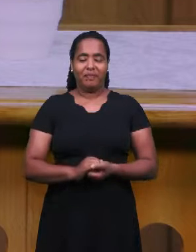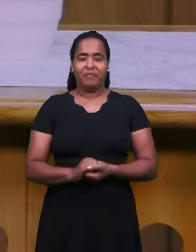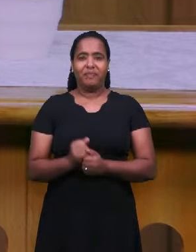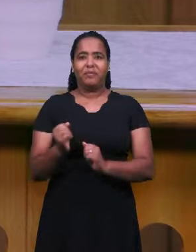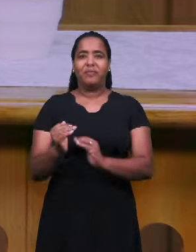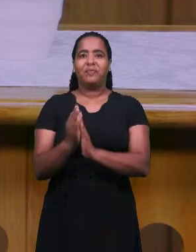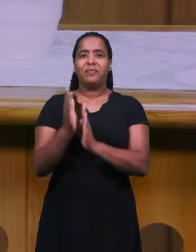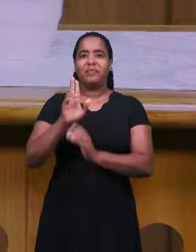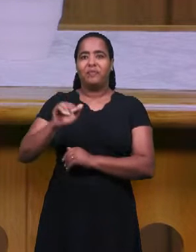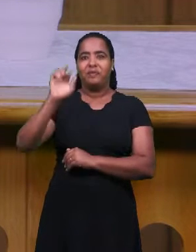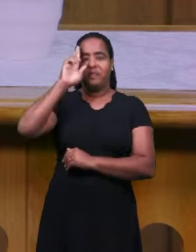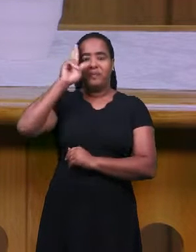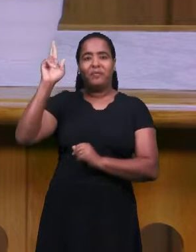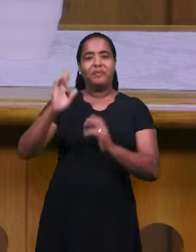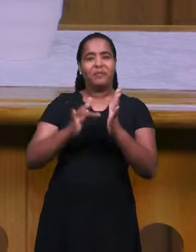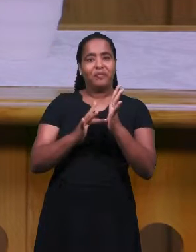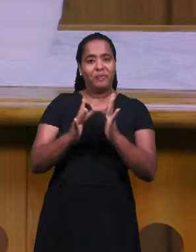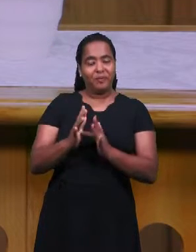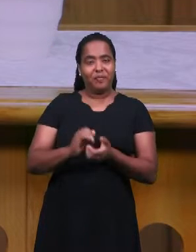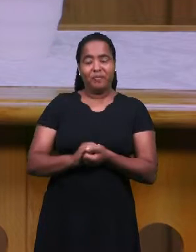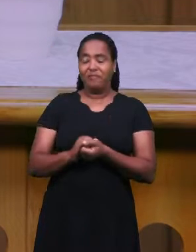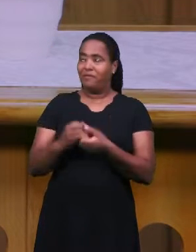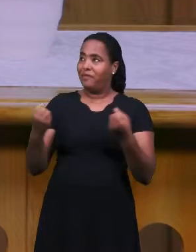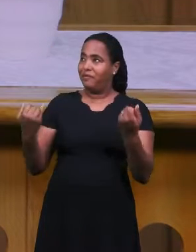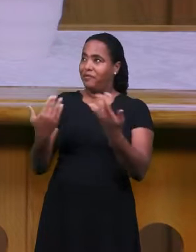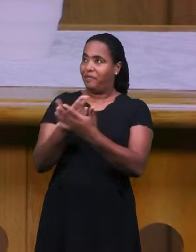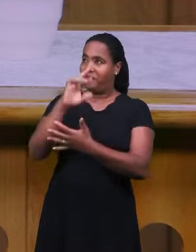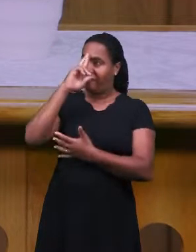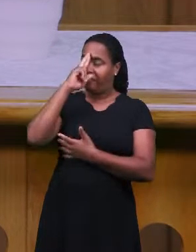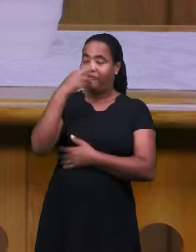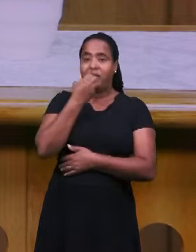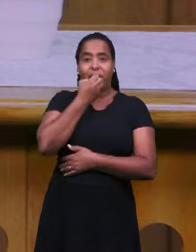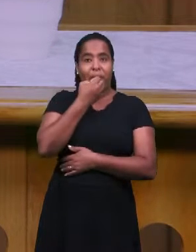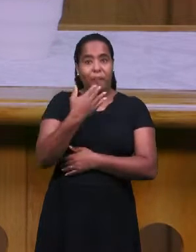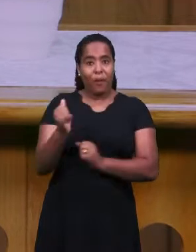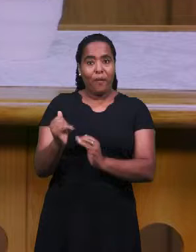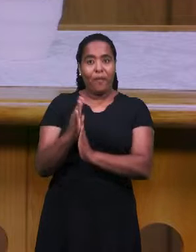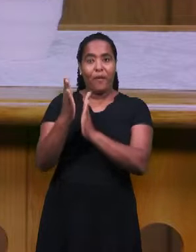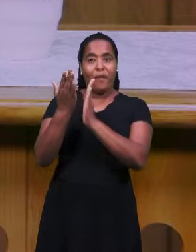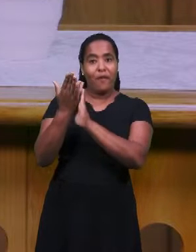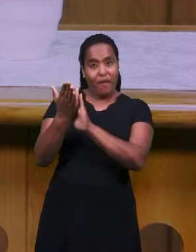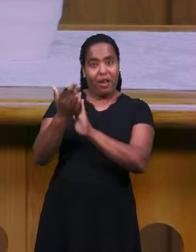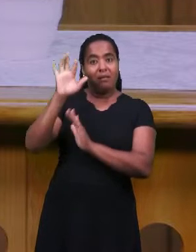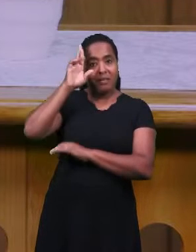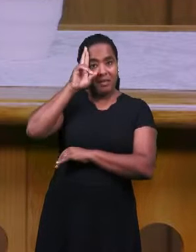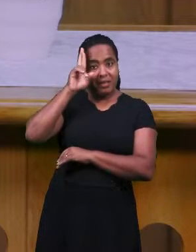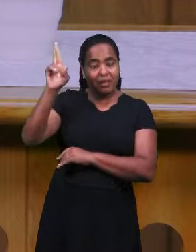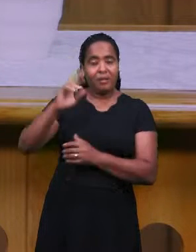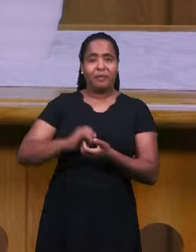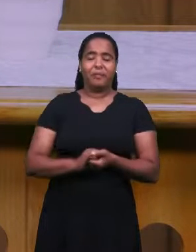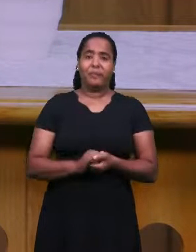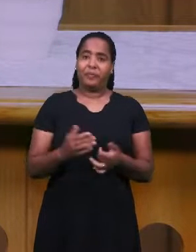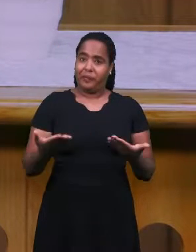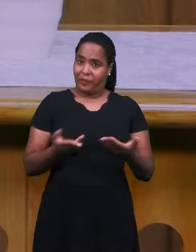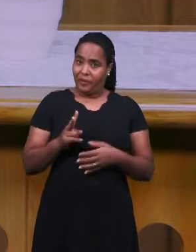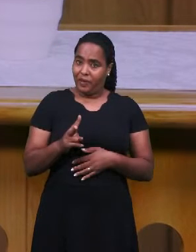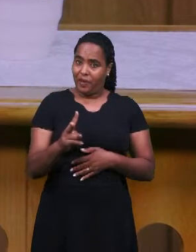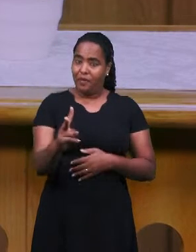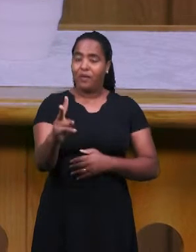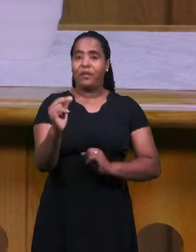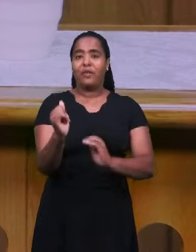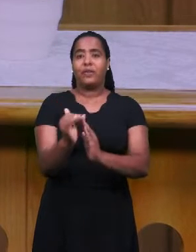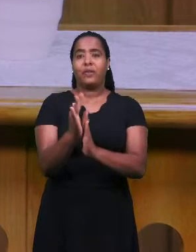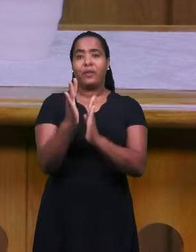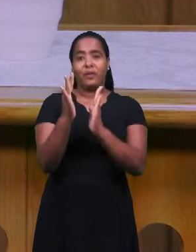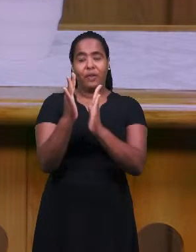Будет прославлено имя Господне. Слава Иисусу! Это чудесно, что мы можем восхвалять Бога нашего.